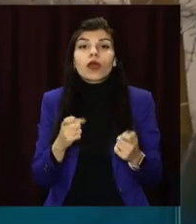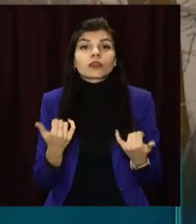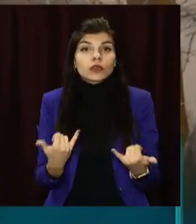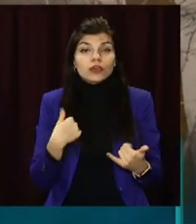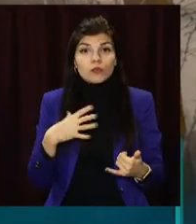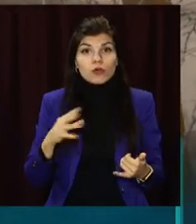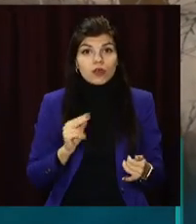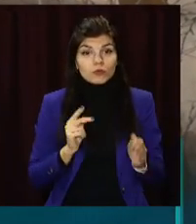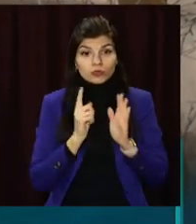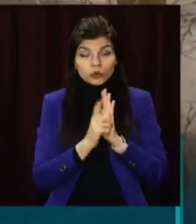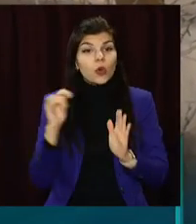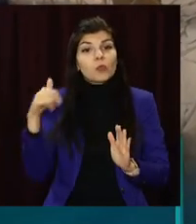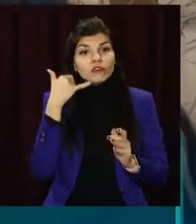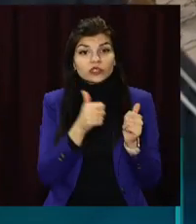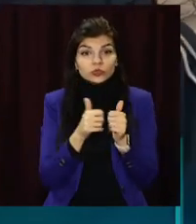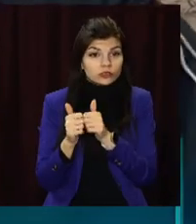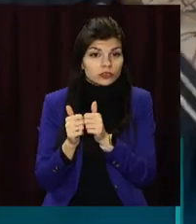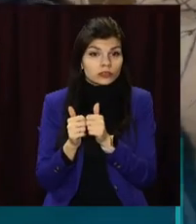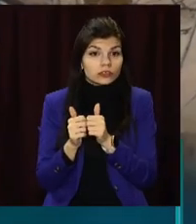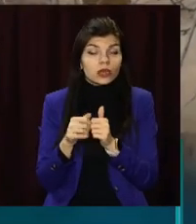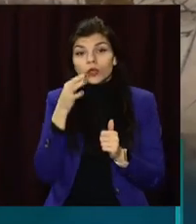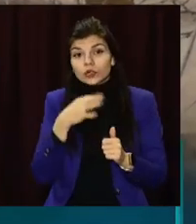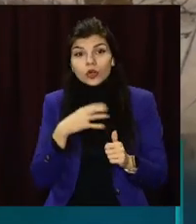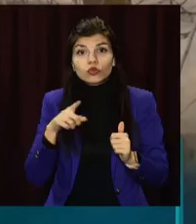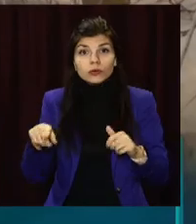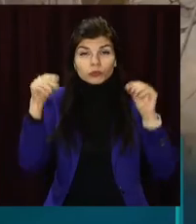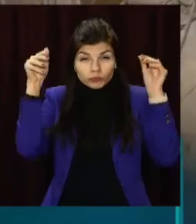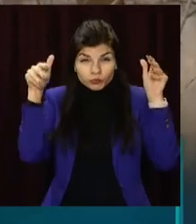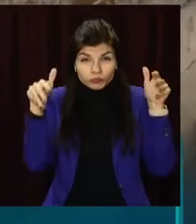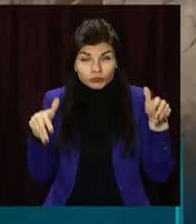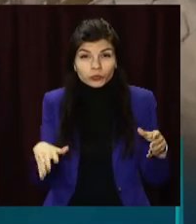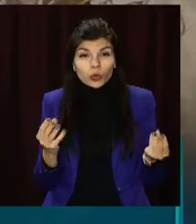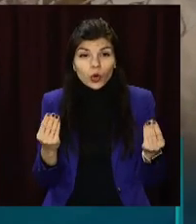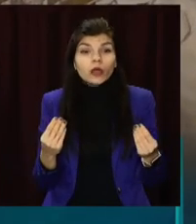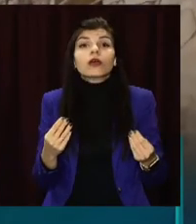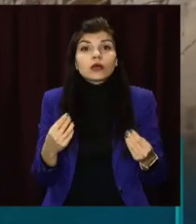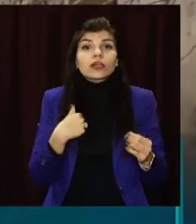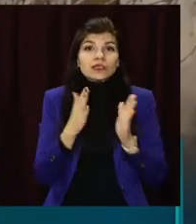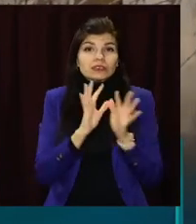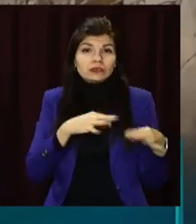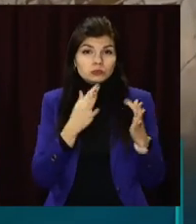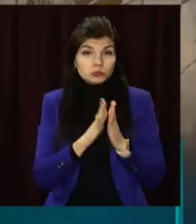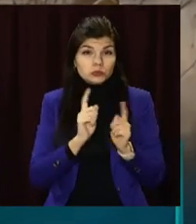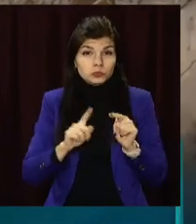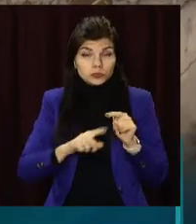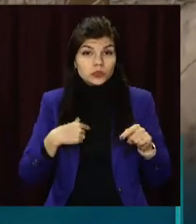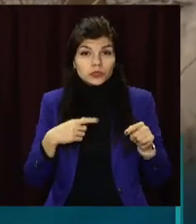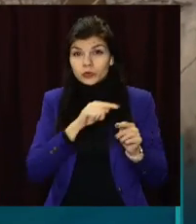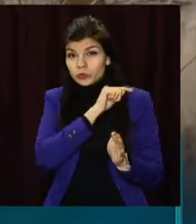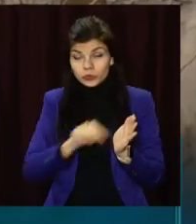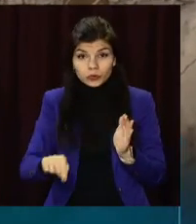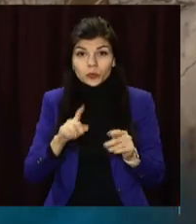був на роботі, позвонили сусіди, сказали, що топить. Ну, я быстренько отпросился с работы, прилетел сюда, а